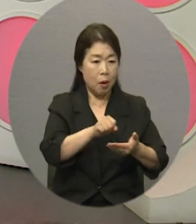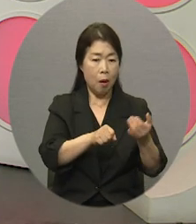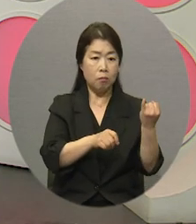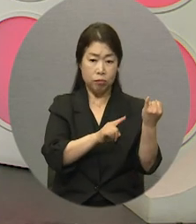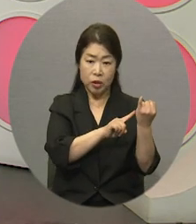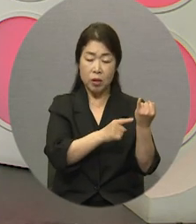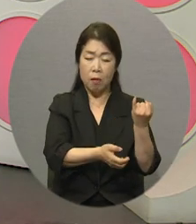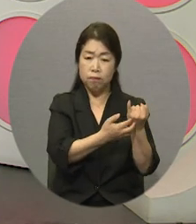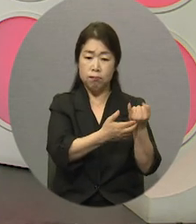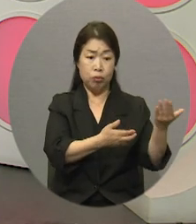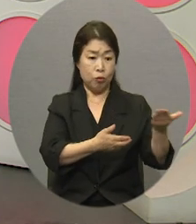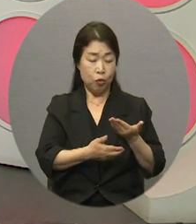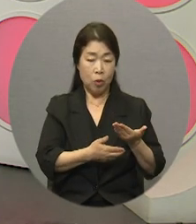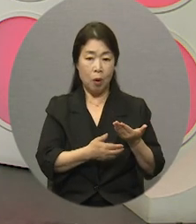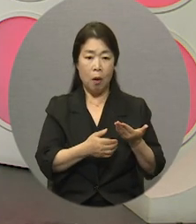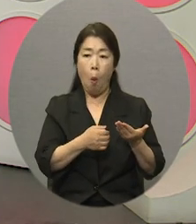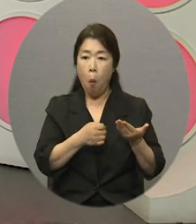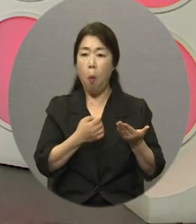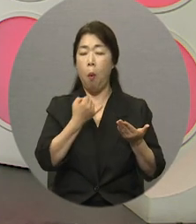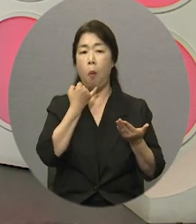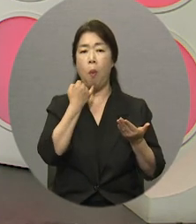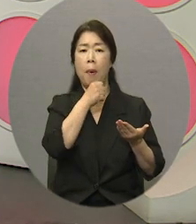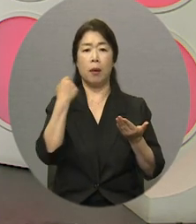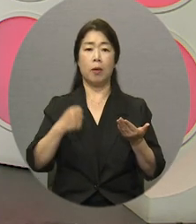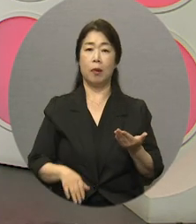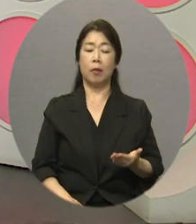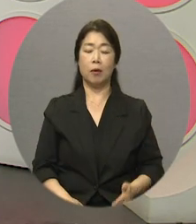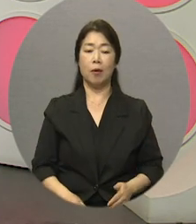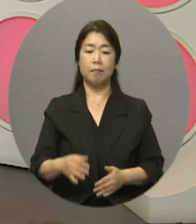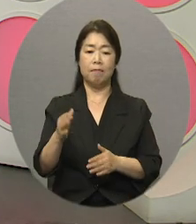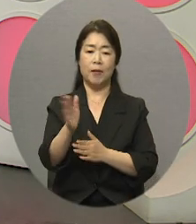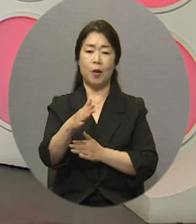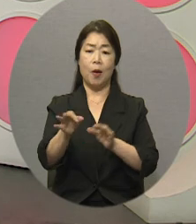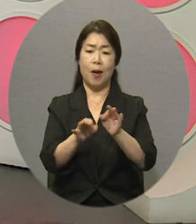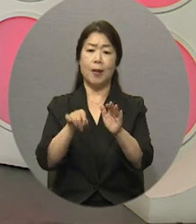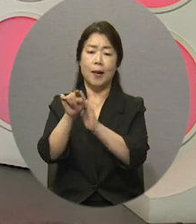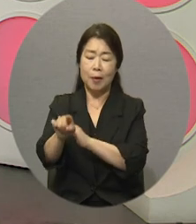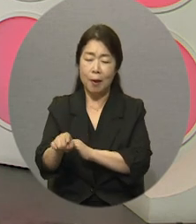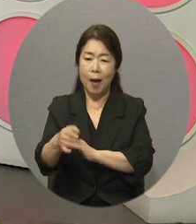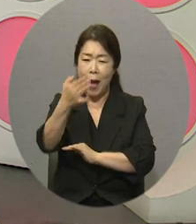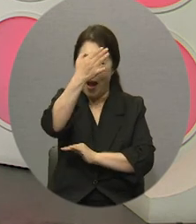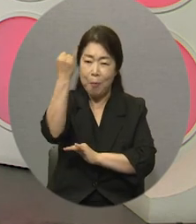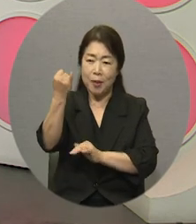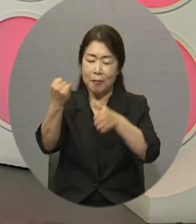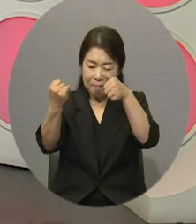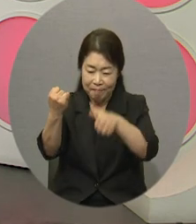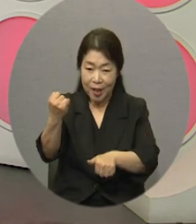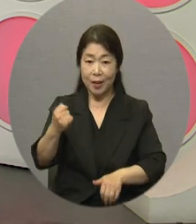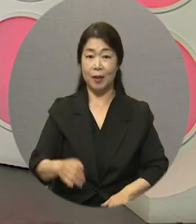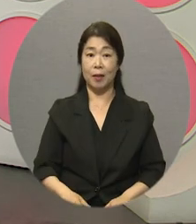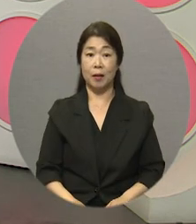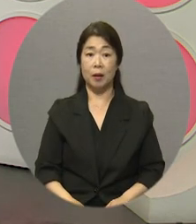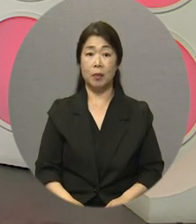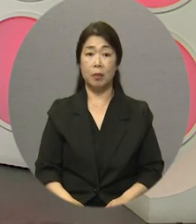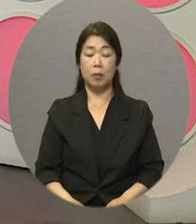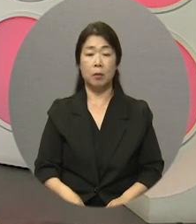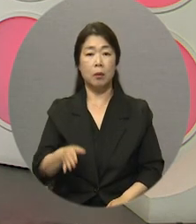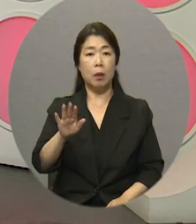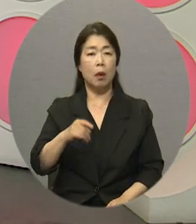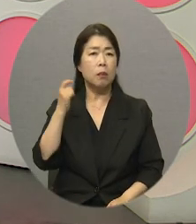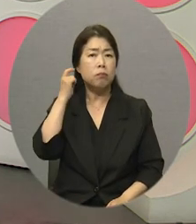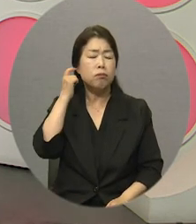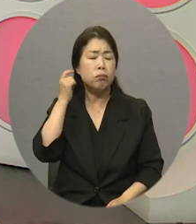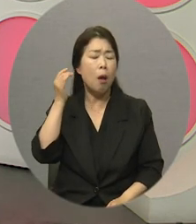씻겨졌습니다. 가게에 도착해서 저는 할머니께 인사했습니다. 할머니, 저 왔어요. 근데 귀가